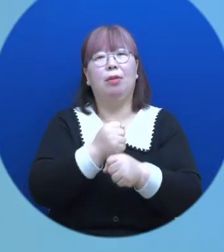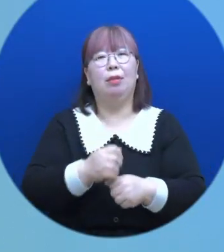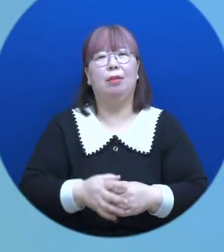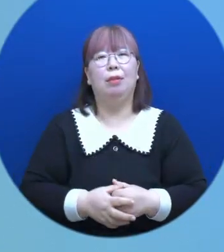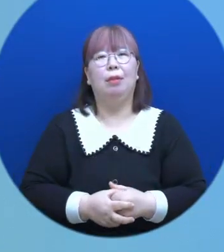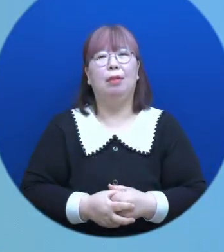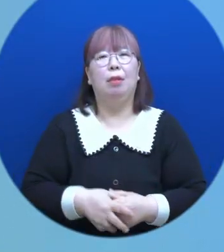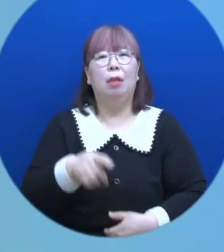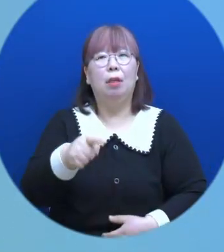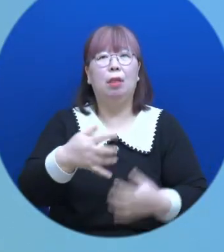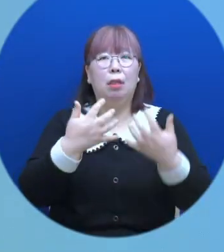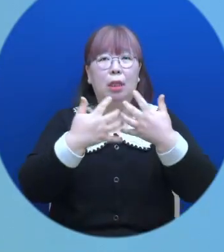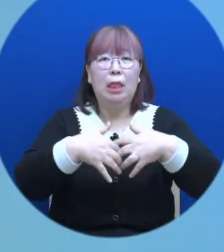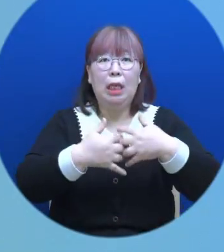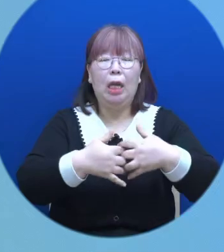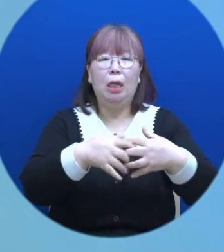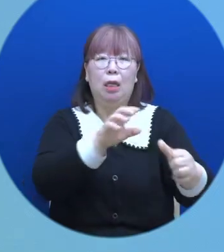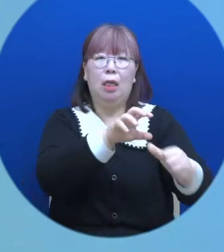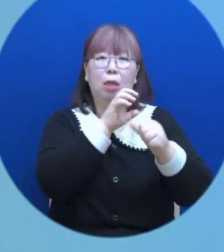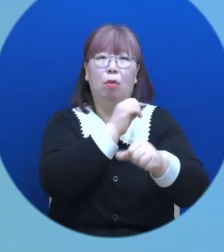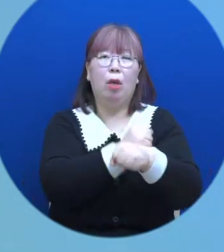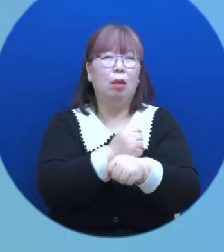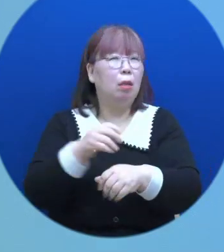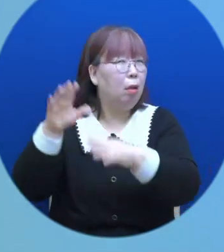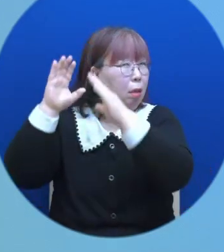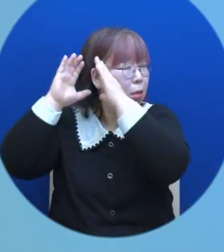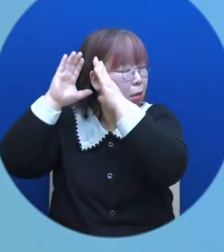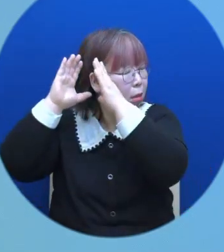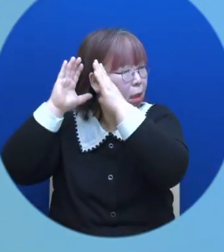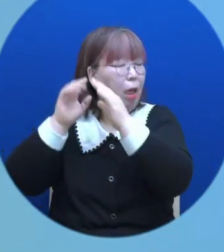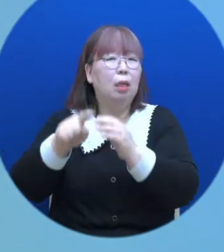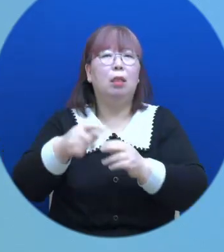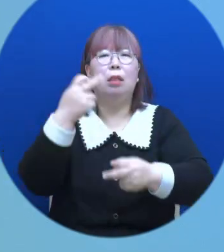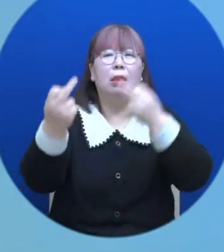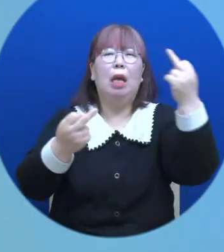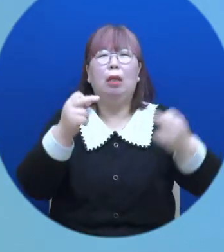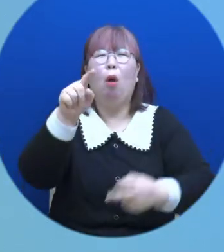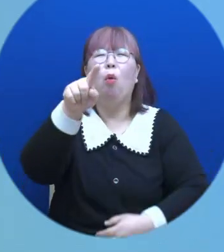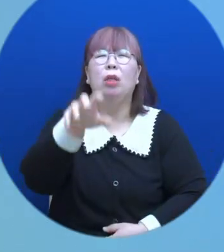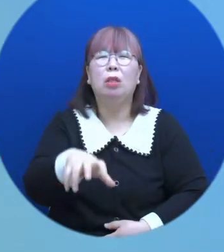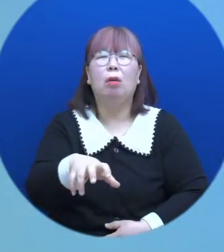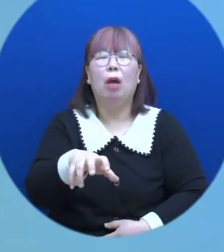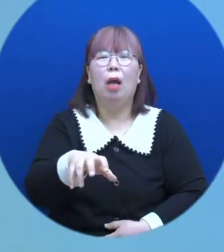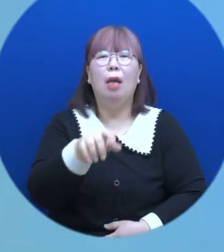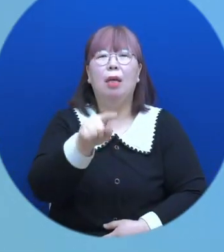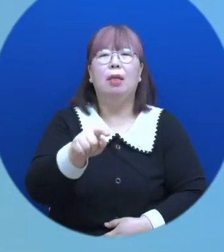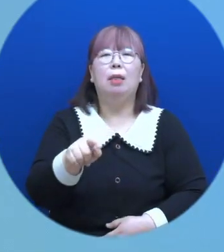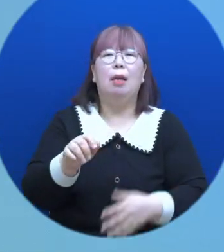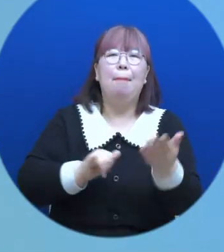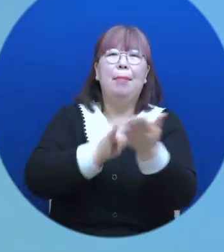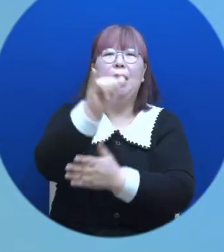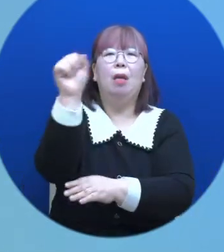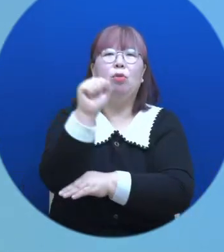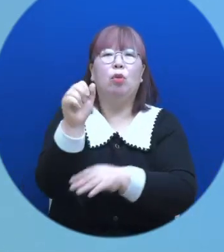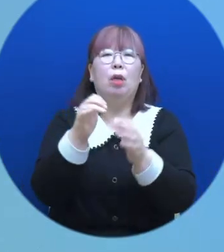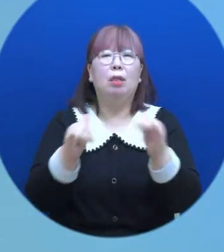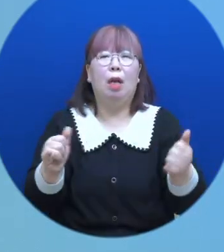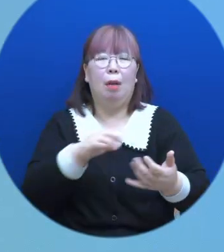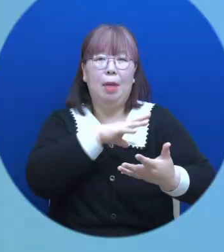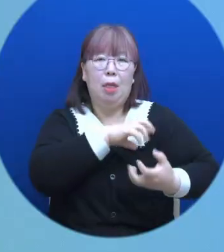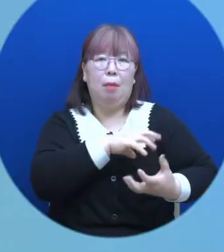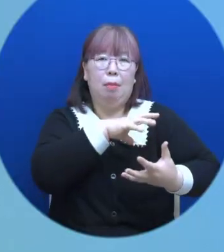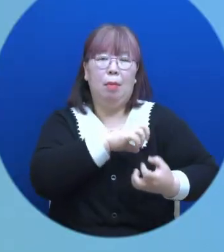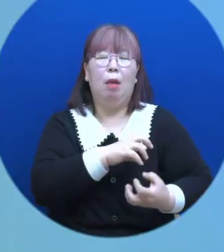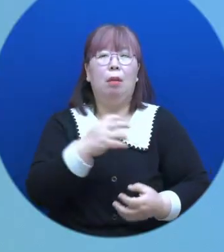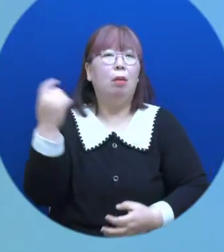그러니까 그 기계를 이용해서 들었더니 그 산속 어디에서 이 비행사가 심장이 뛰고 있는